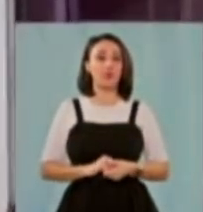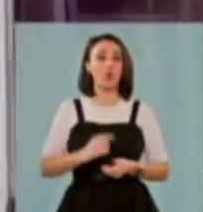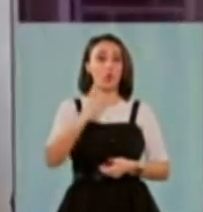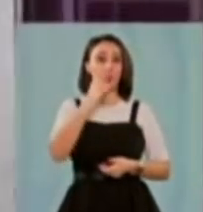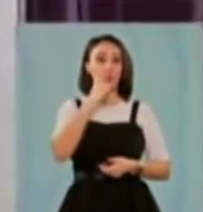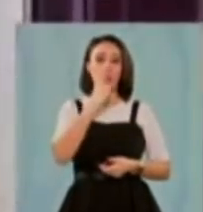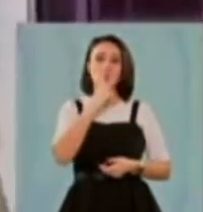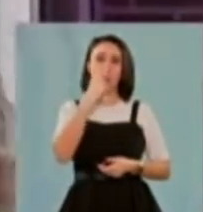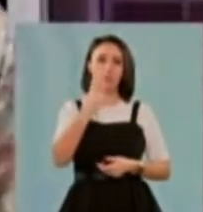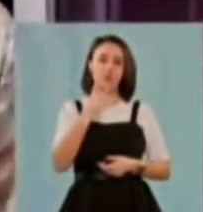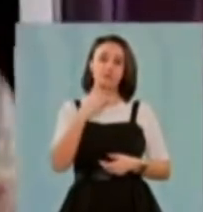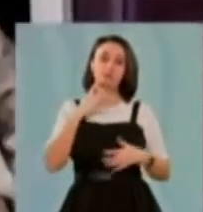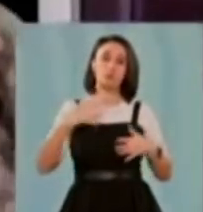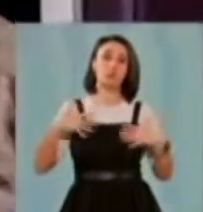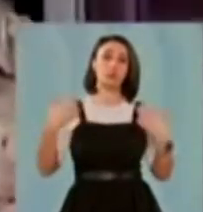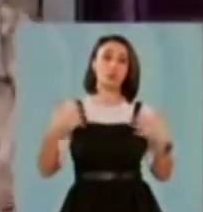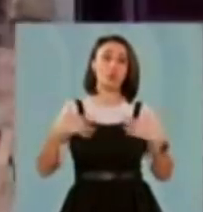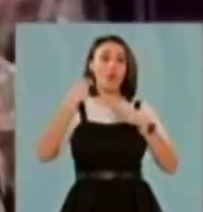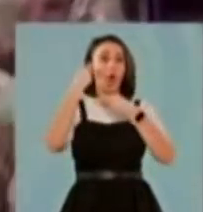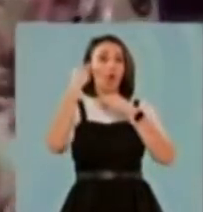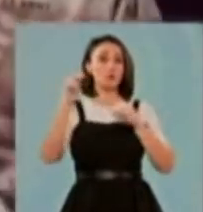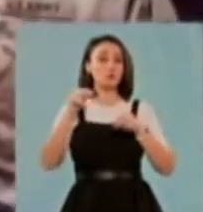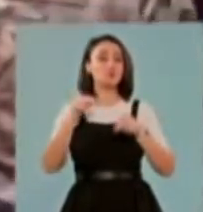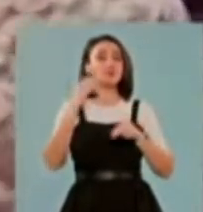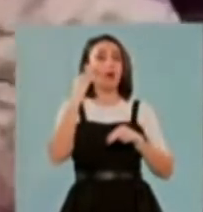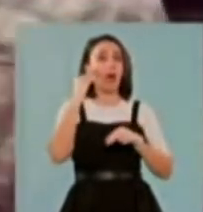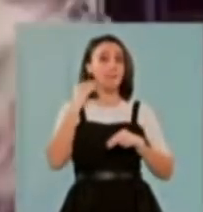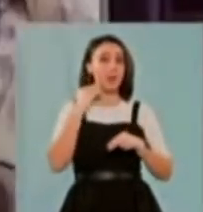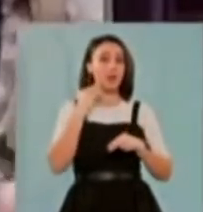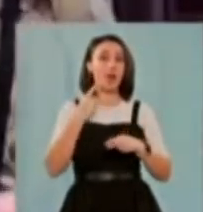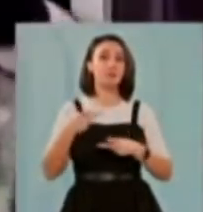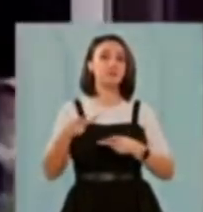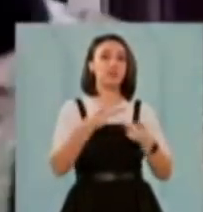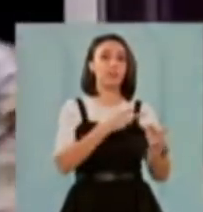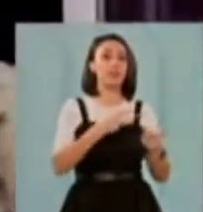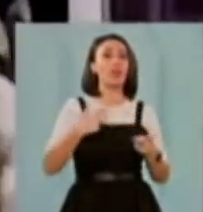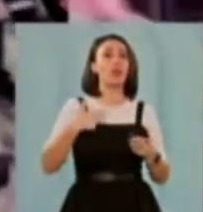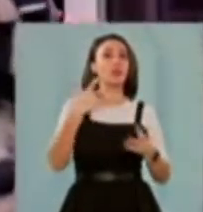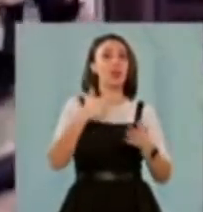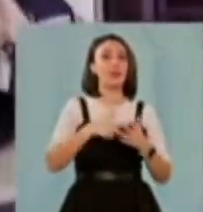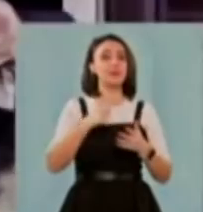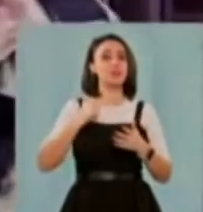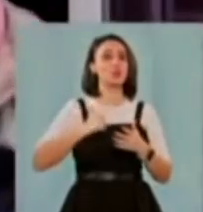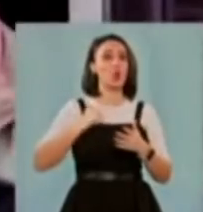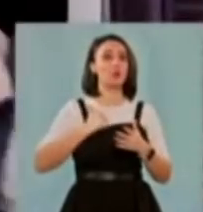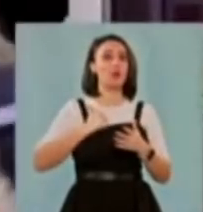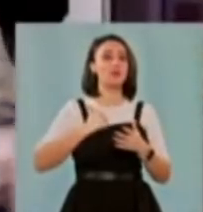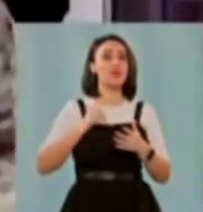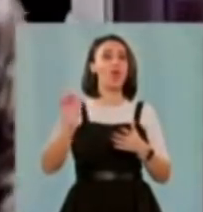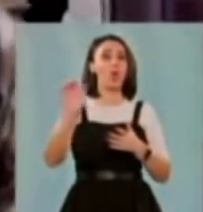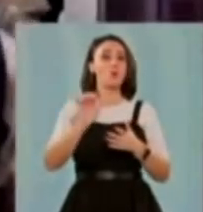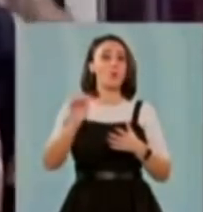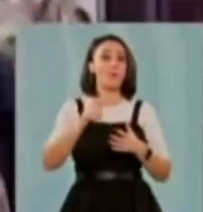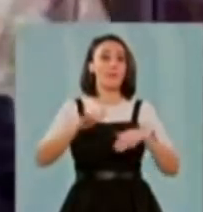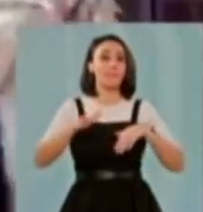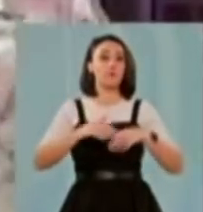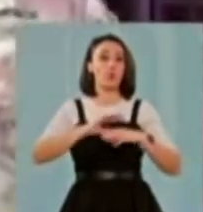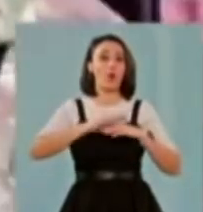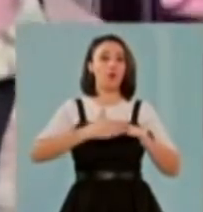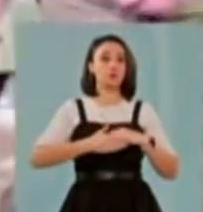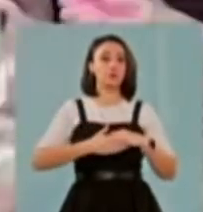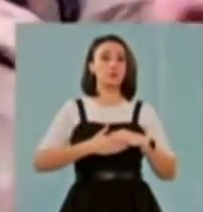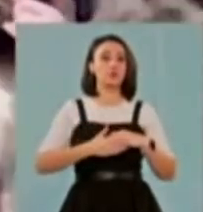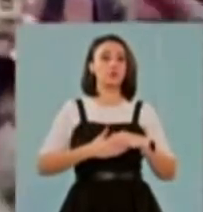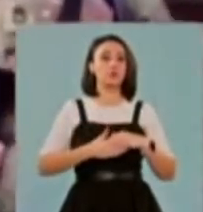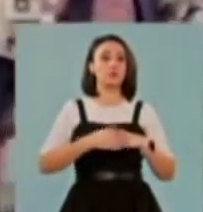Rușii nu s-au arătat foarte încântați de anunțul Pentagonului referitor la trimiterea 3.000 de soldați în estul Europei. Ministrul adjunct de externe